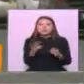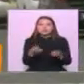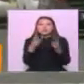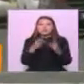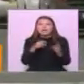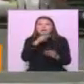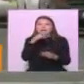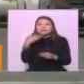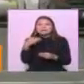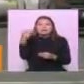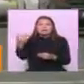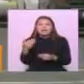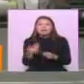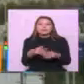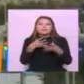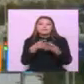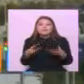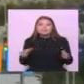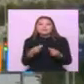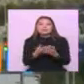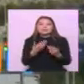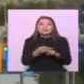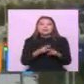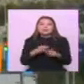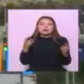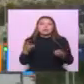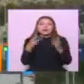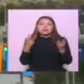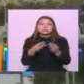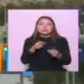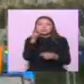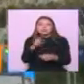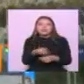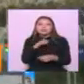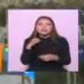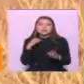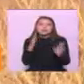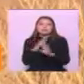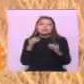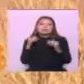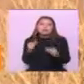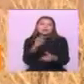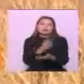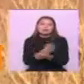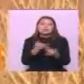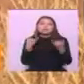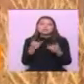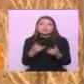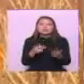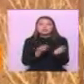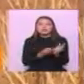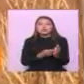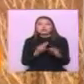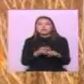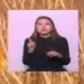области в осеннее время года горят камыши пожар вызван человеческим и природными факторами данный факт подтверждается